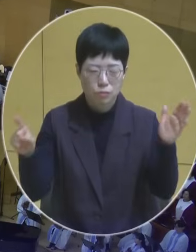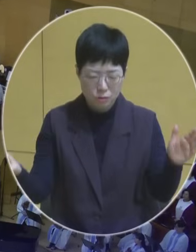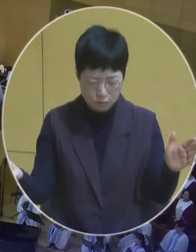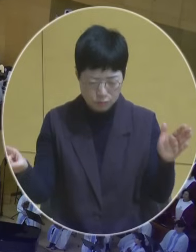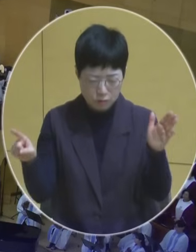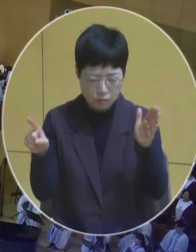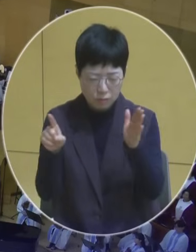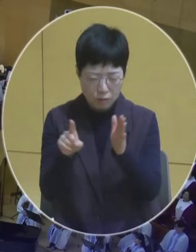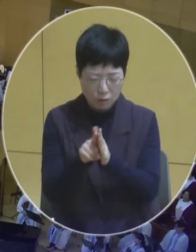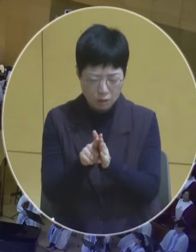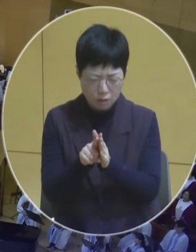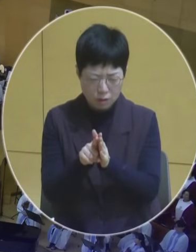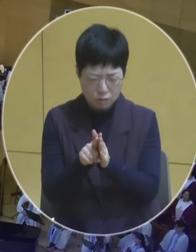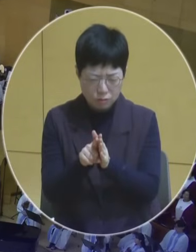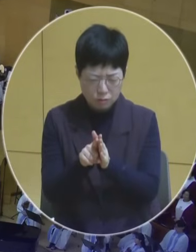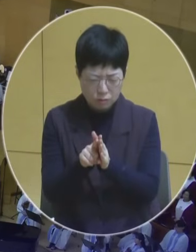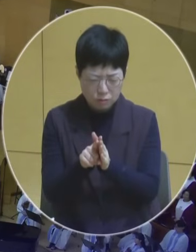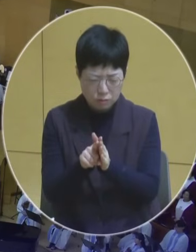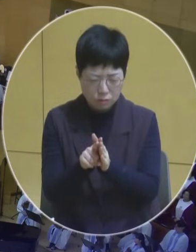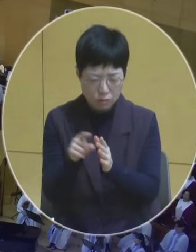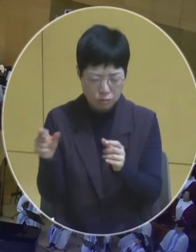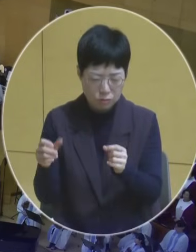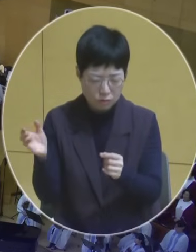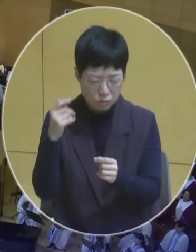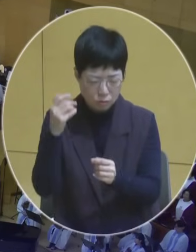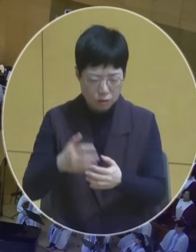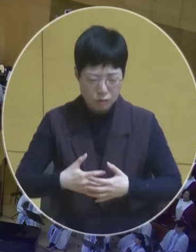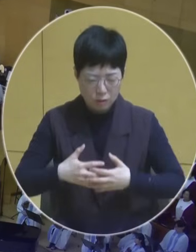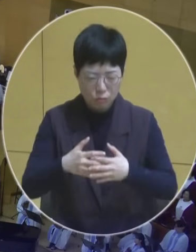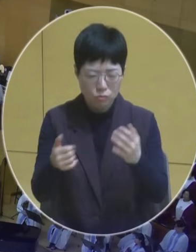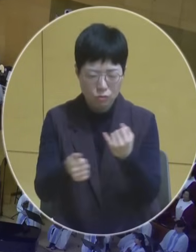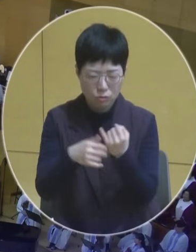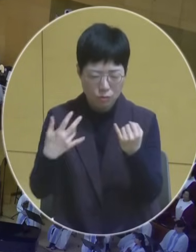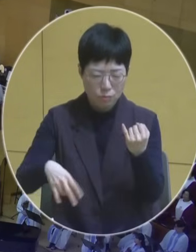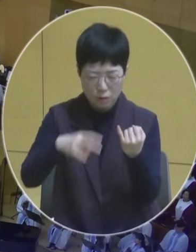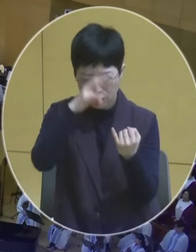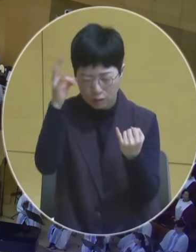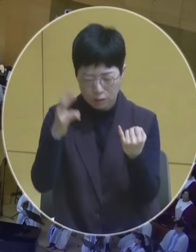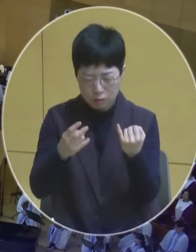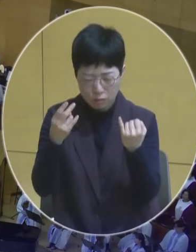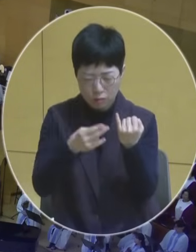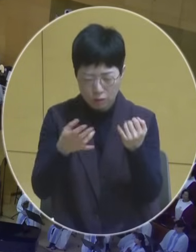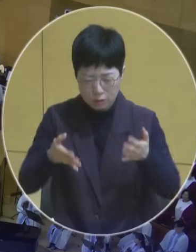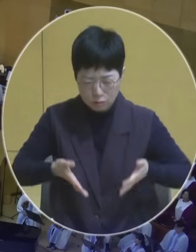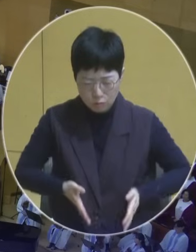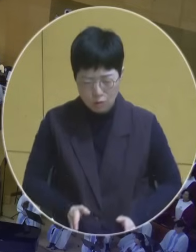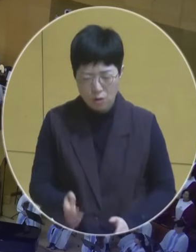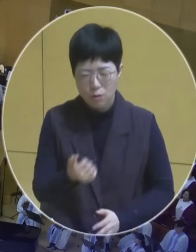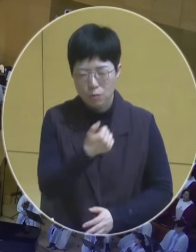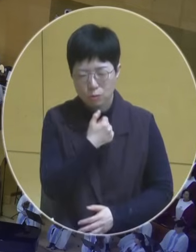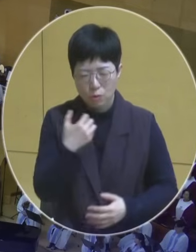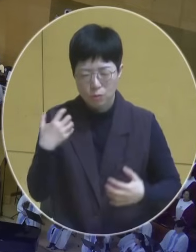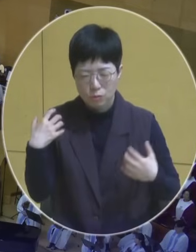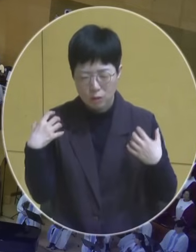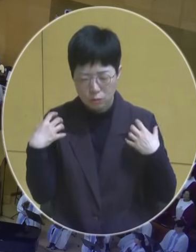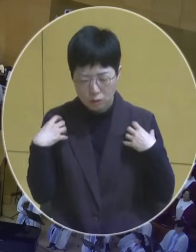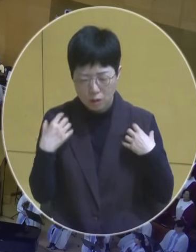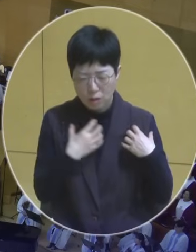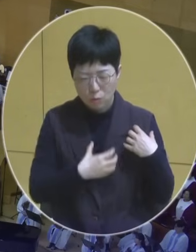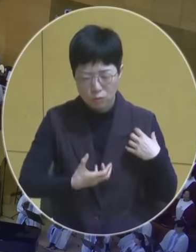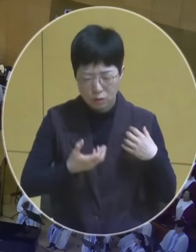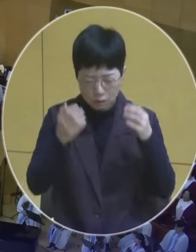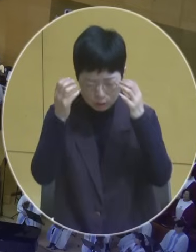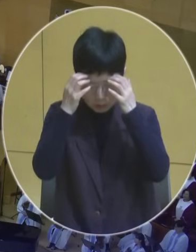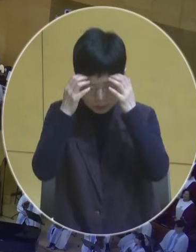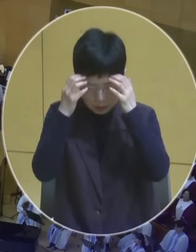예수 그리스도를 믿습니다. 그는 성령으로 잉태되어 동정녀 마리아에게서 나시고 본디오